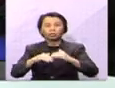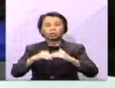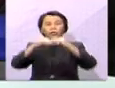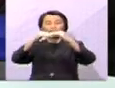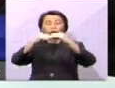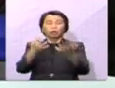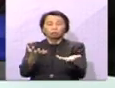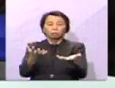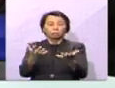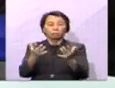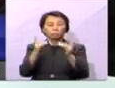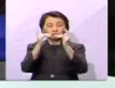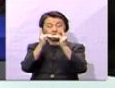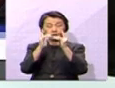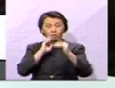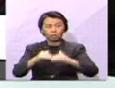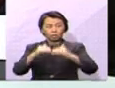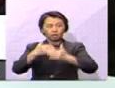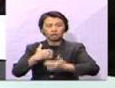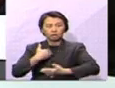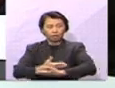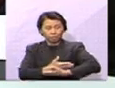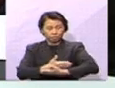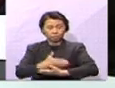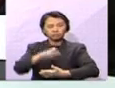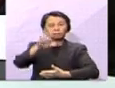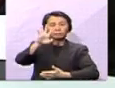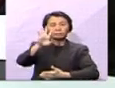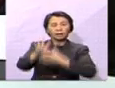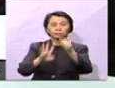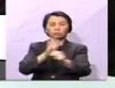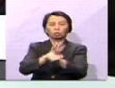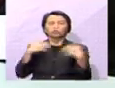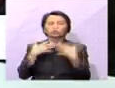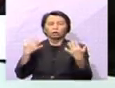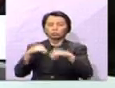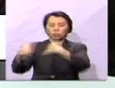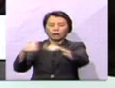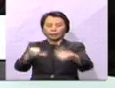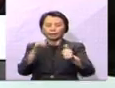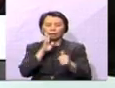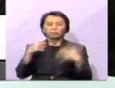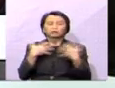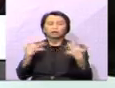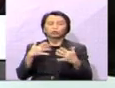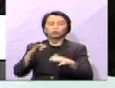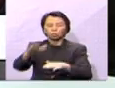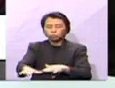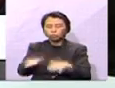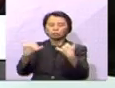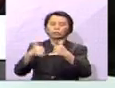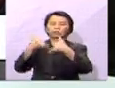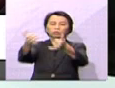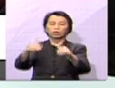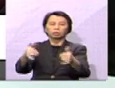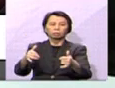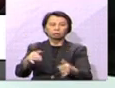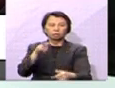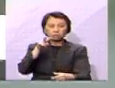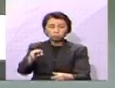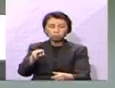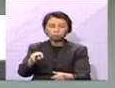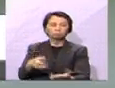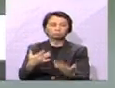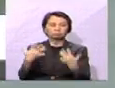atas kata pasal anak kecil tahun takut p-budak ni air memang dia akan main punya kata denganar arahan daripada tempat